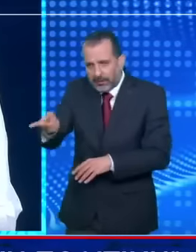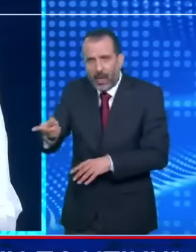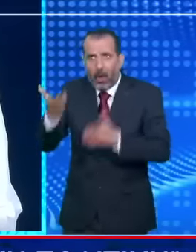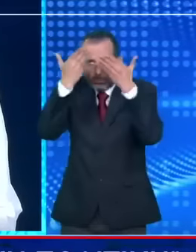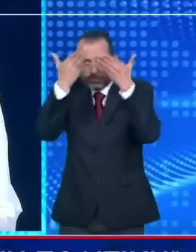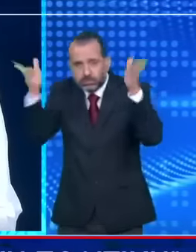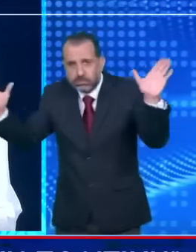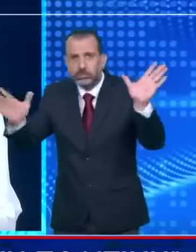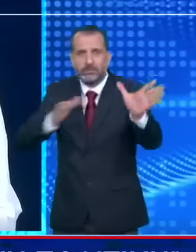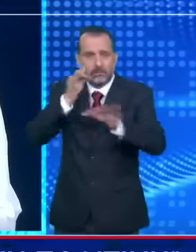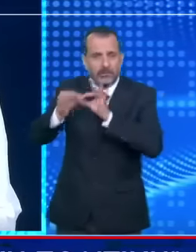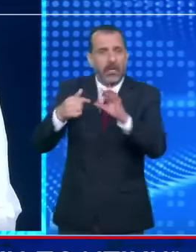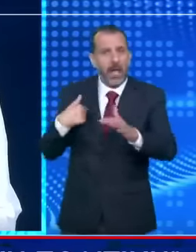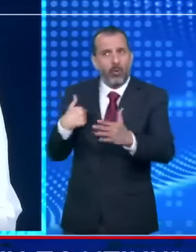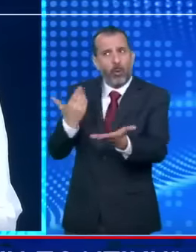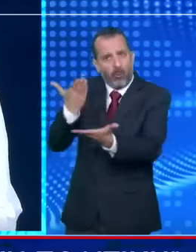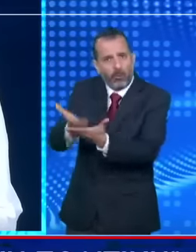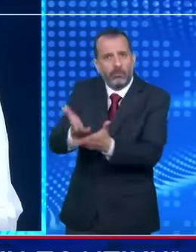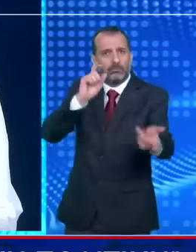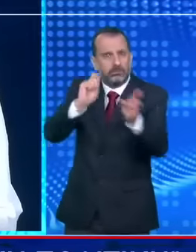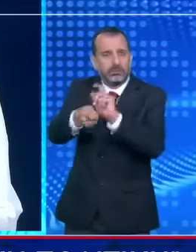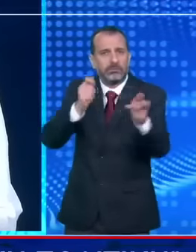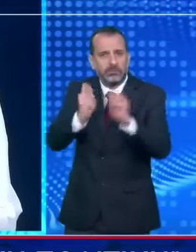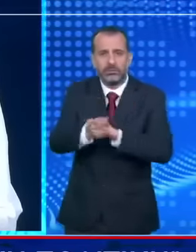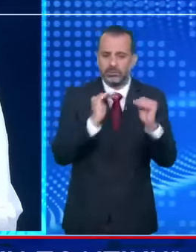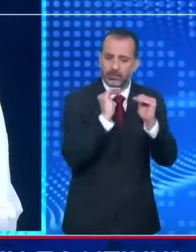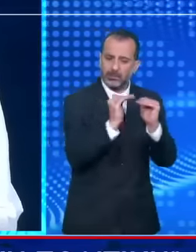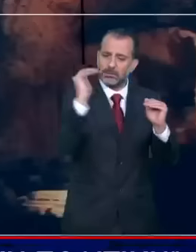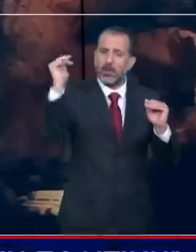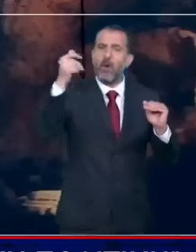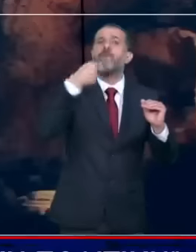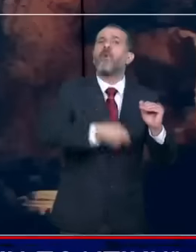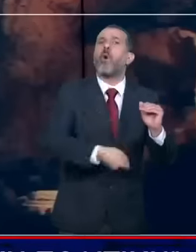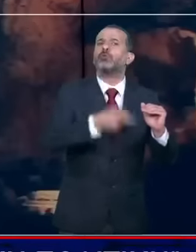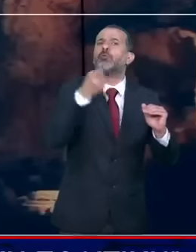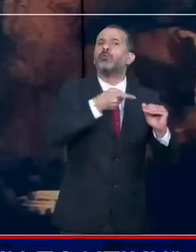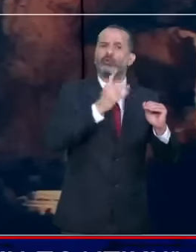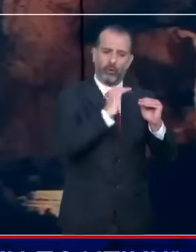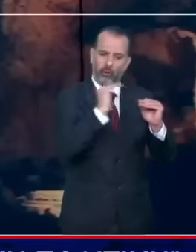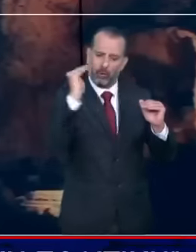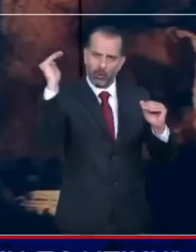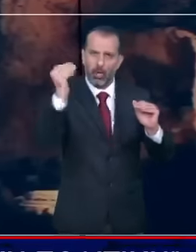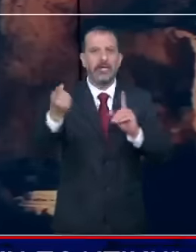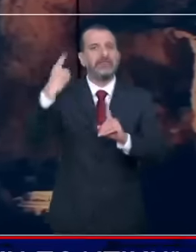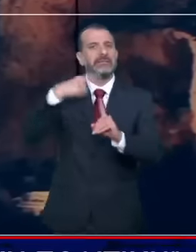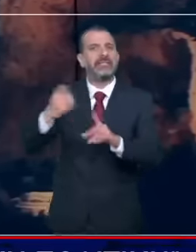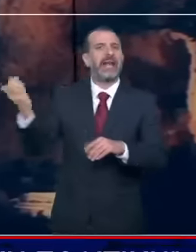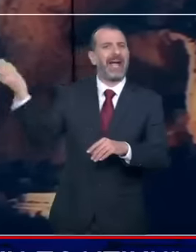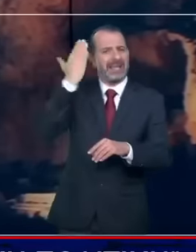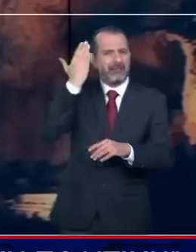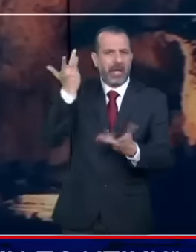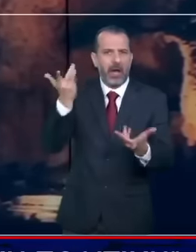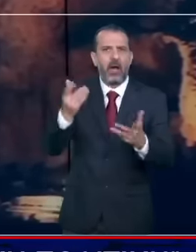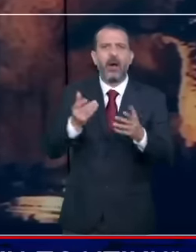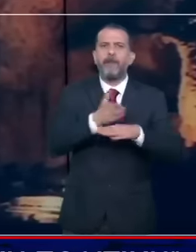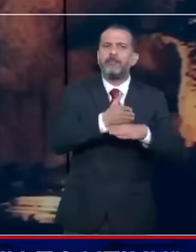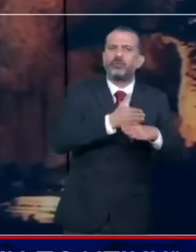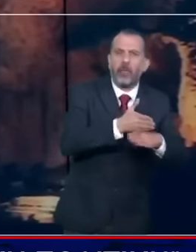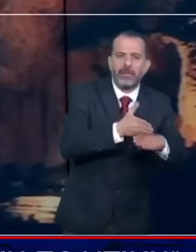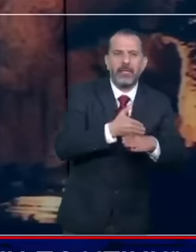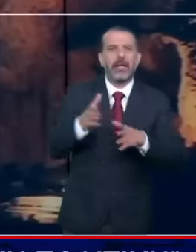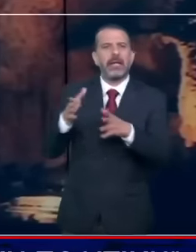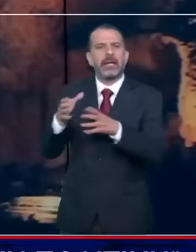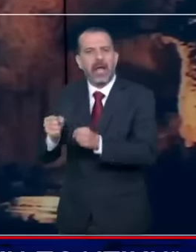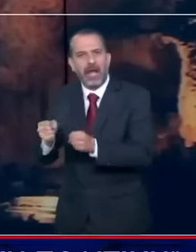Σας απαντώ με τις αλλαγές που κάνουμε στη φορολογική κλίμακα που προτείνουμε. Σας απαντώ για τα μέτρα για την ακρίβεια. Το ψωμί και το γάλα, το οποίο πρέπει να έχουμε